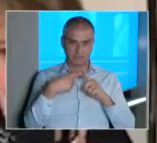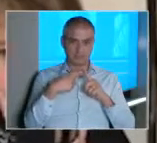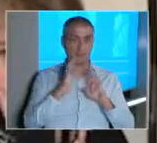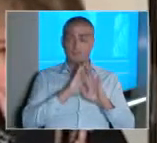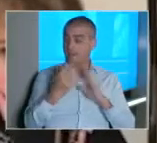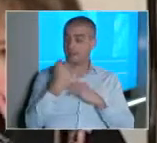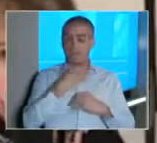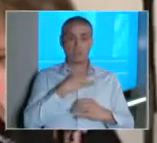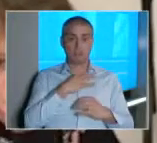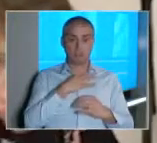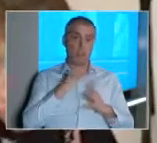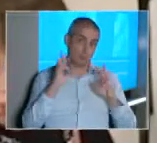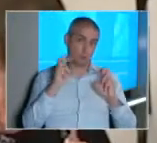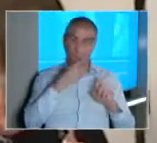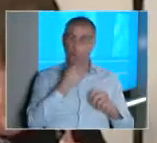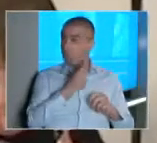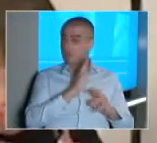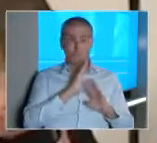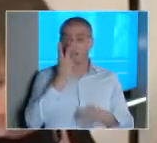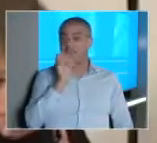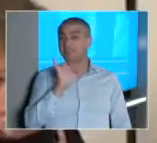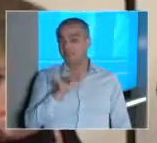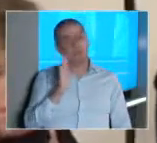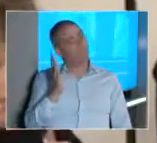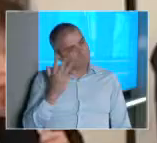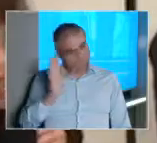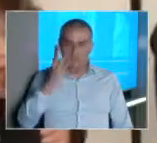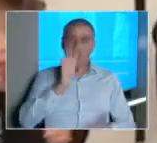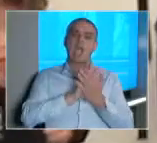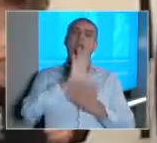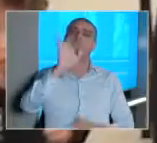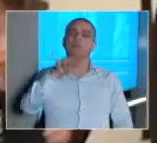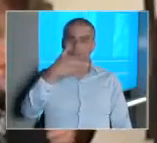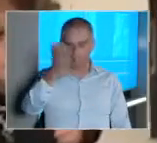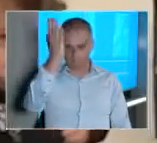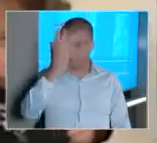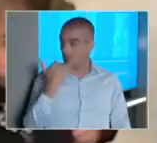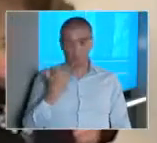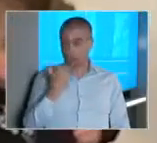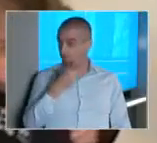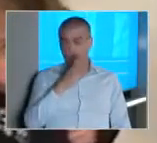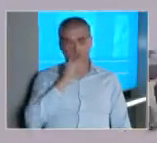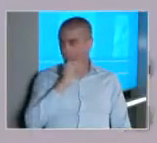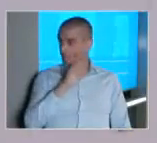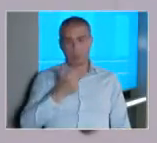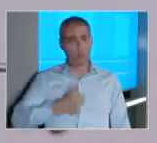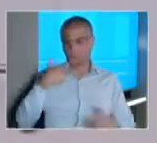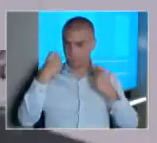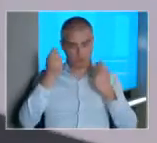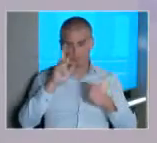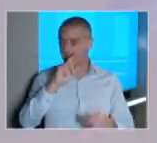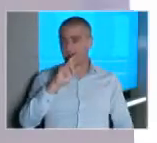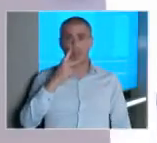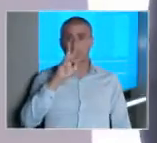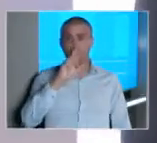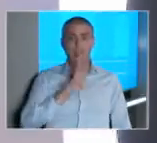בלי המנדט שלנו, כביכול מה שהם טוענים, בלי ה-20,000, אתה יודע מה, 15,000. כן. היום אתה היית מדבר לא עם שר החינוך הרב